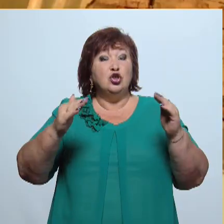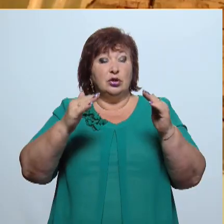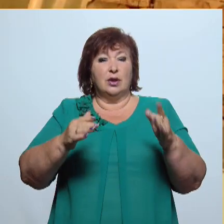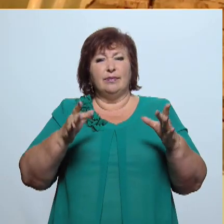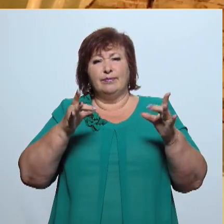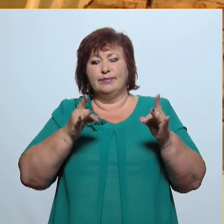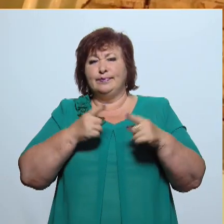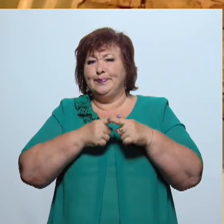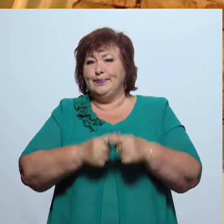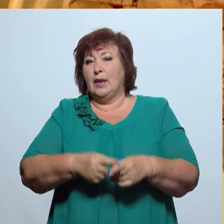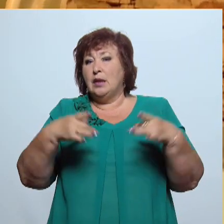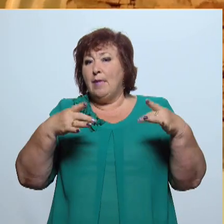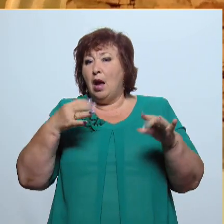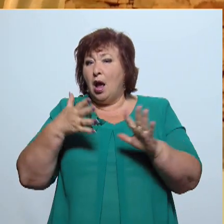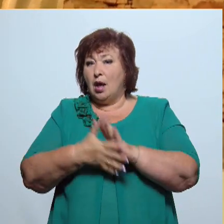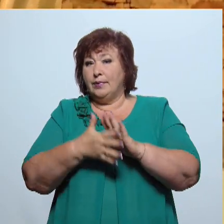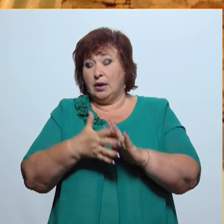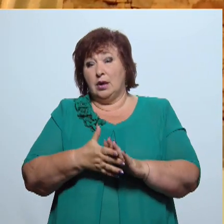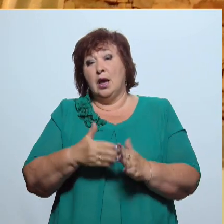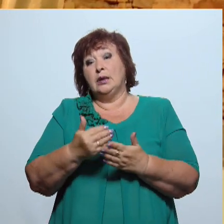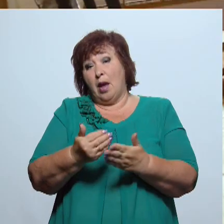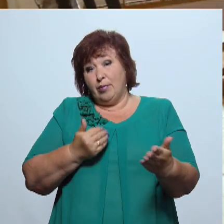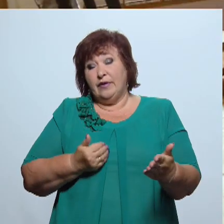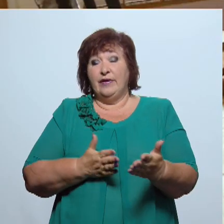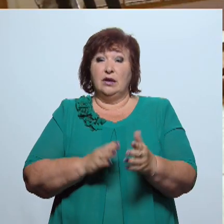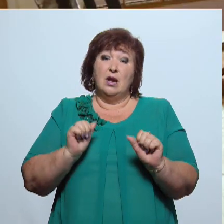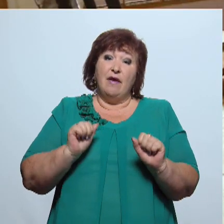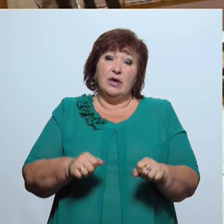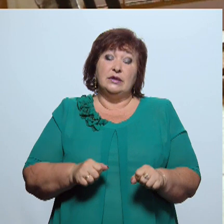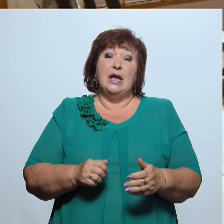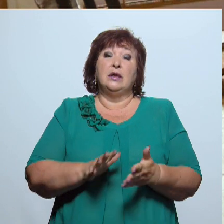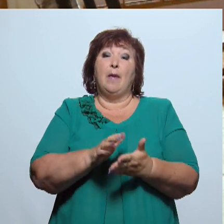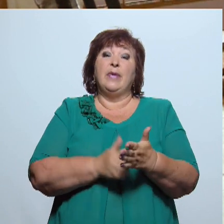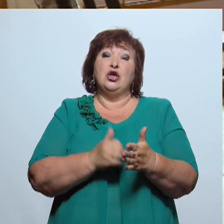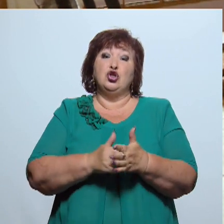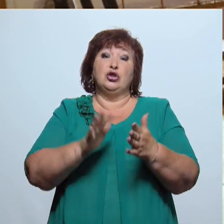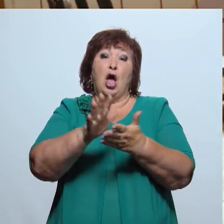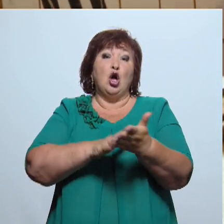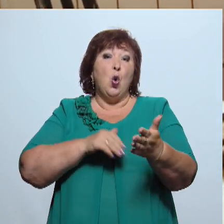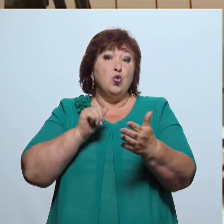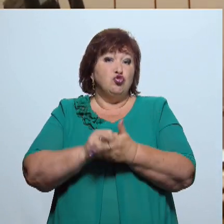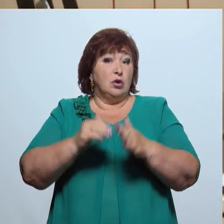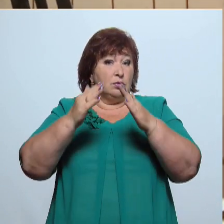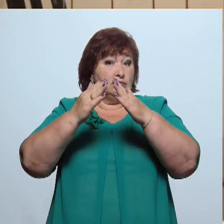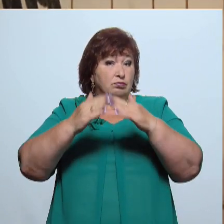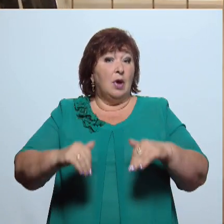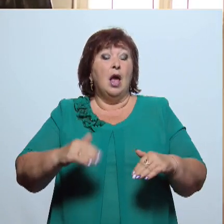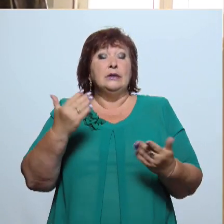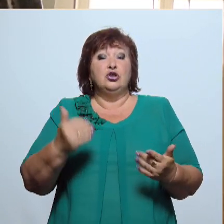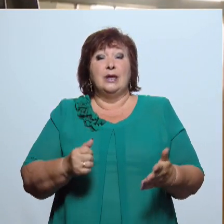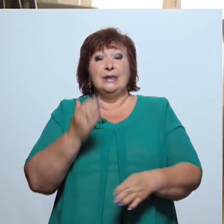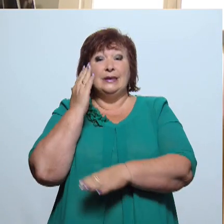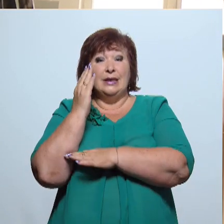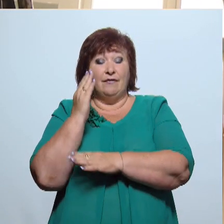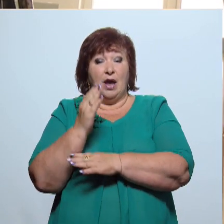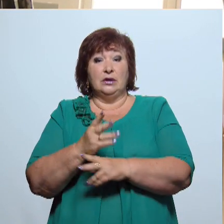намокали перекрытия. Это, по предварительной версии городских властей, и стало причиной обрушения. Сейчас в доме установлены деревянные подпорки и